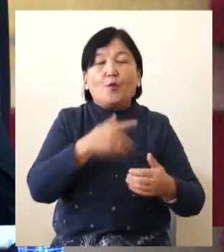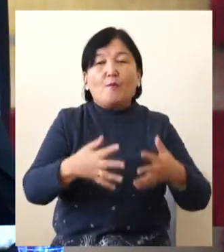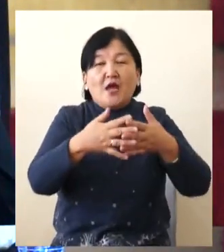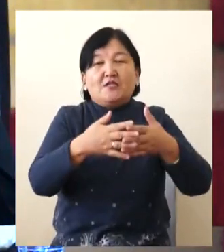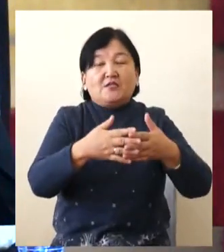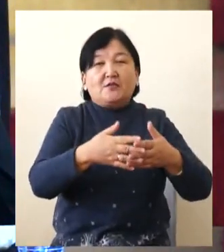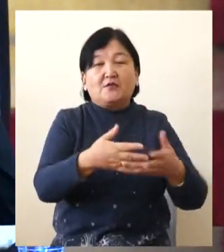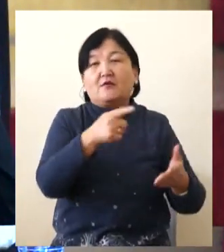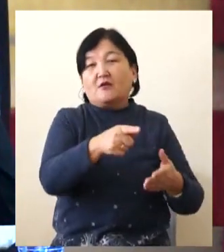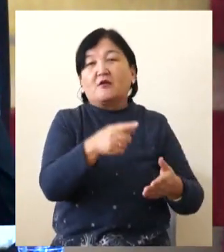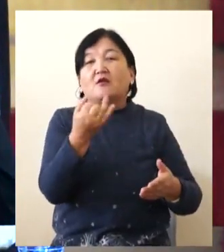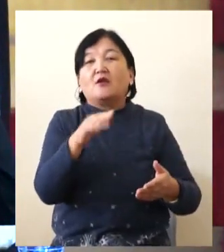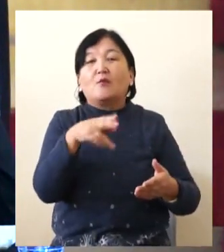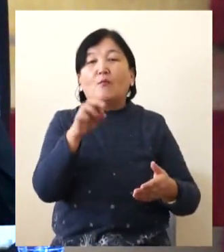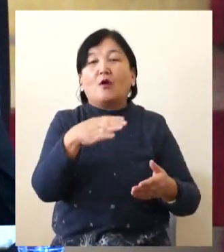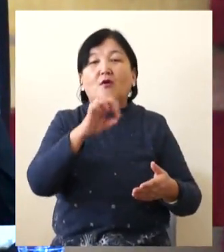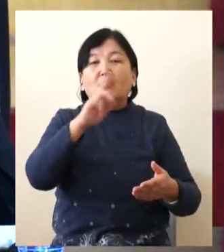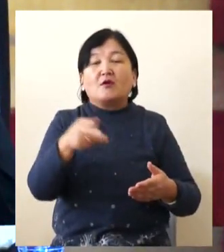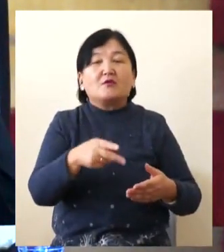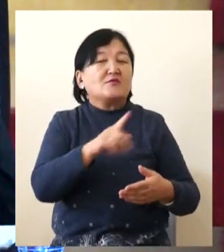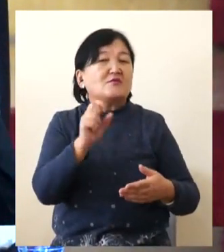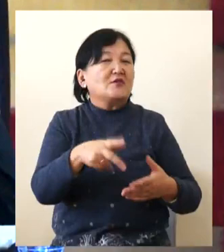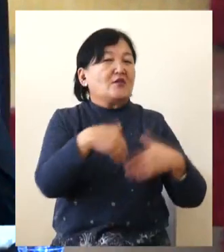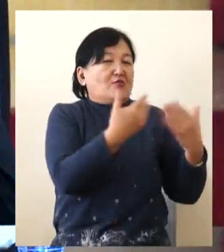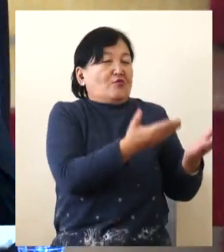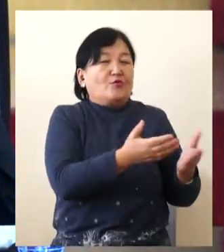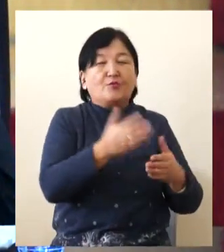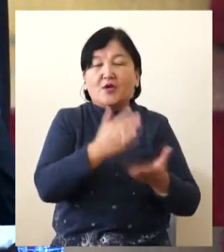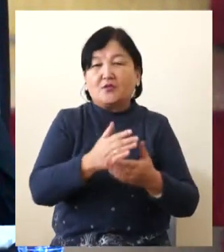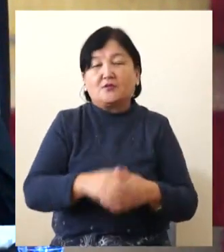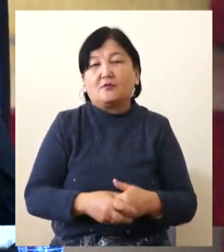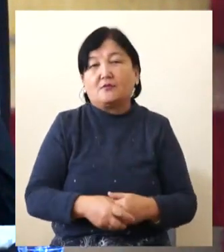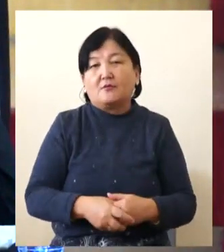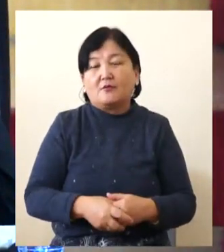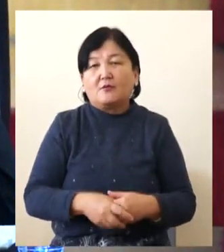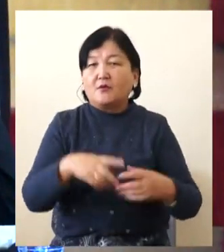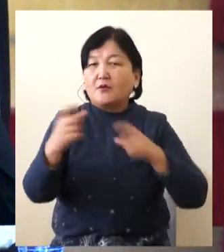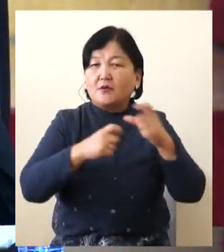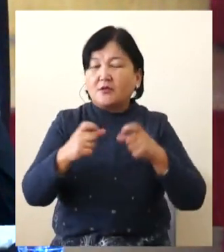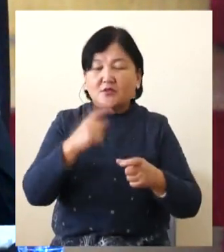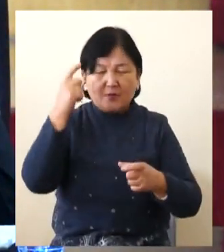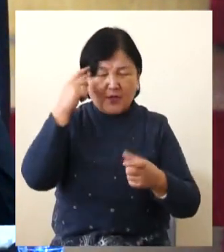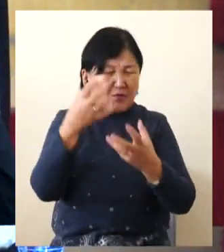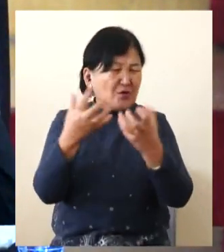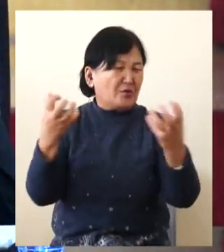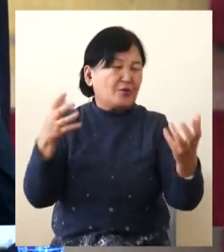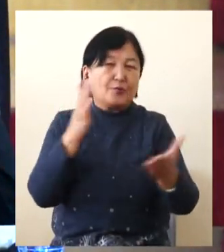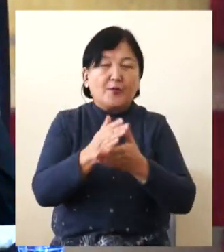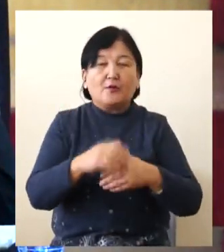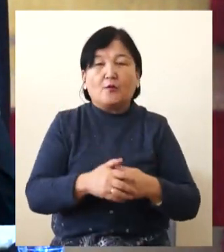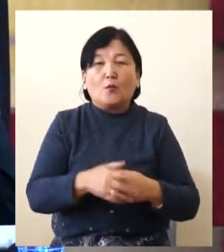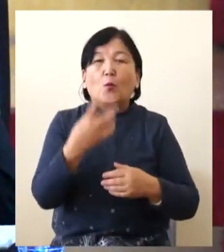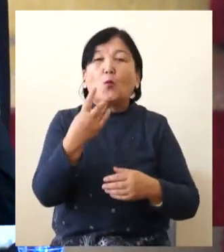барьчихад. Тэгээд тэрэнд нь ипотекийн зээл өгөөд би өнөөдөр энэ тухай яриаг үлдээ. Ер нь эдийн засгийн бодлого дээр өршөө зөндөө юм байг. Энэ үн